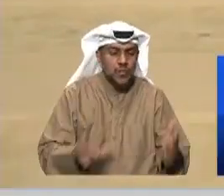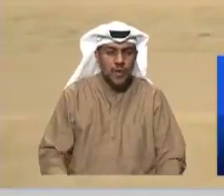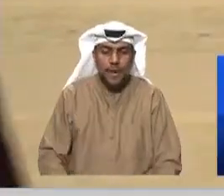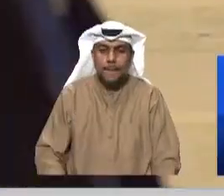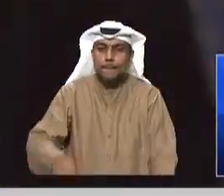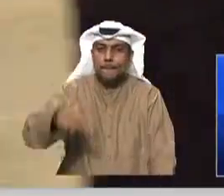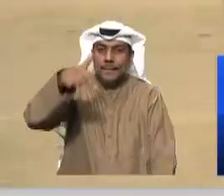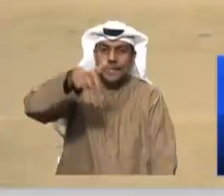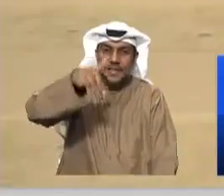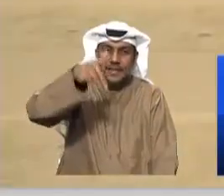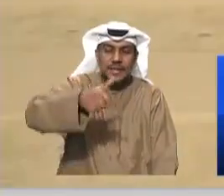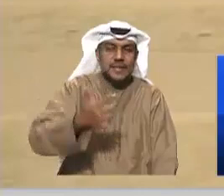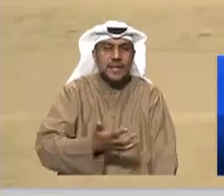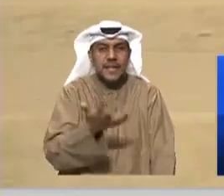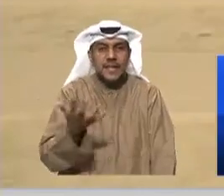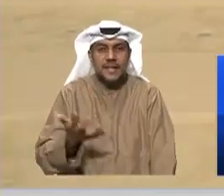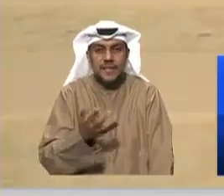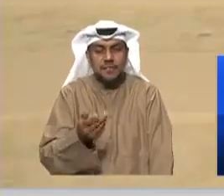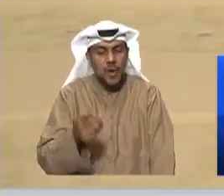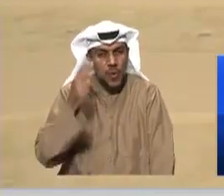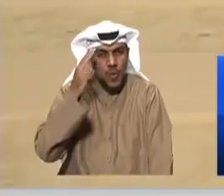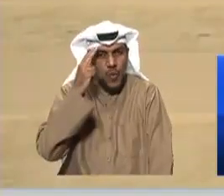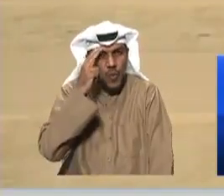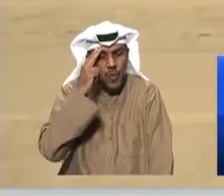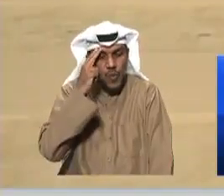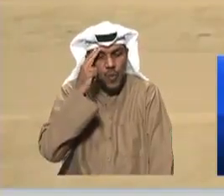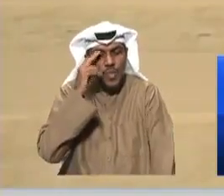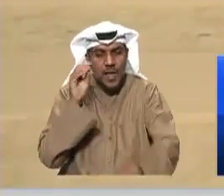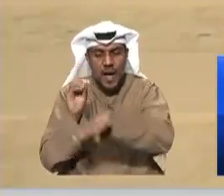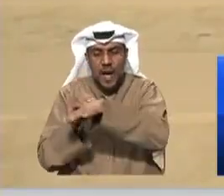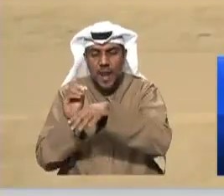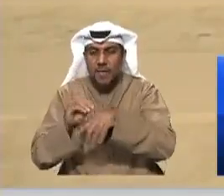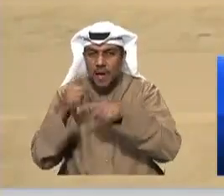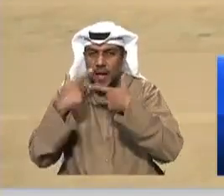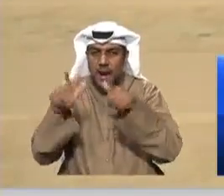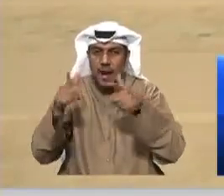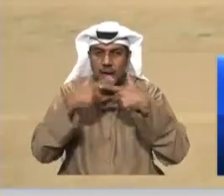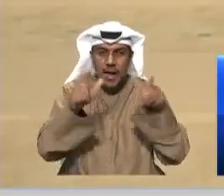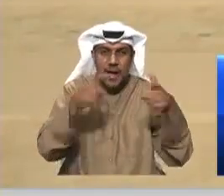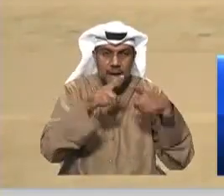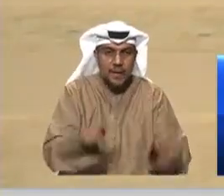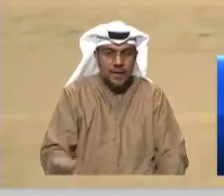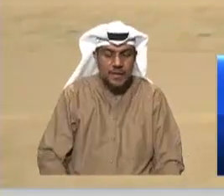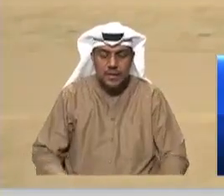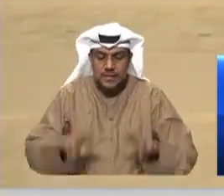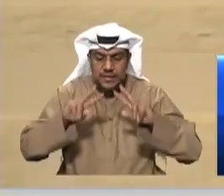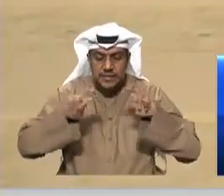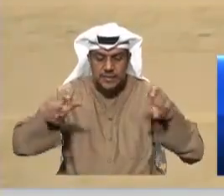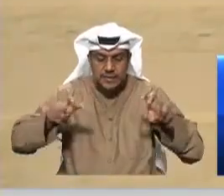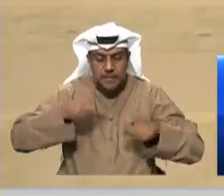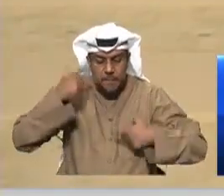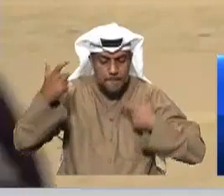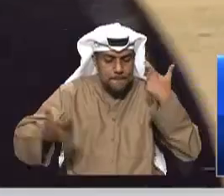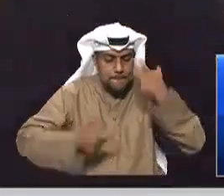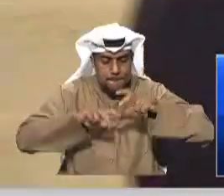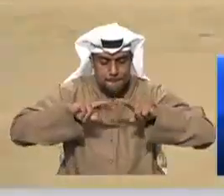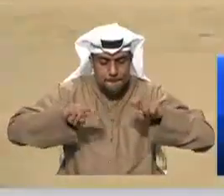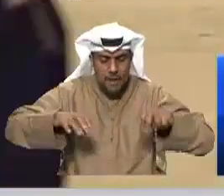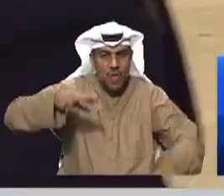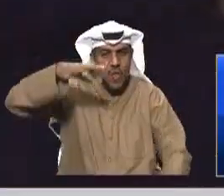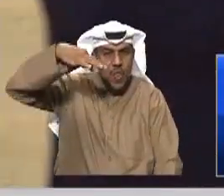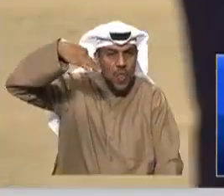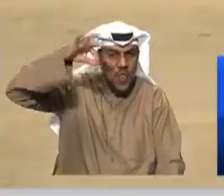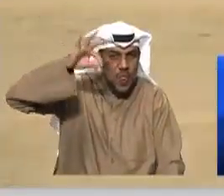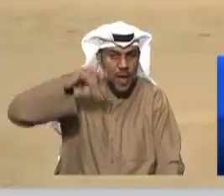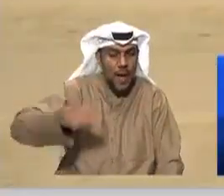6 فرص استثمارية في المملكة العربية السعودية، منها التنقيب عن المعادن، من أهمها الذهب